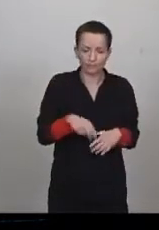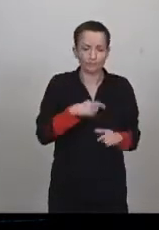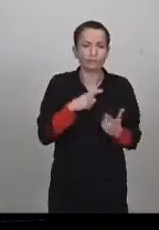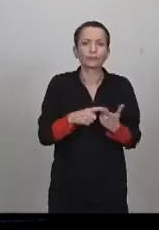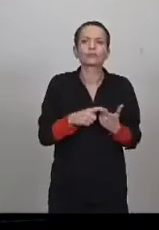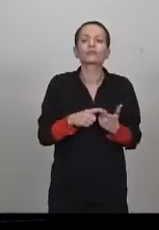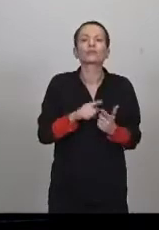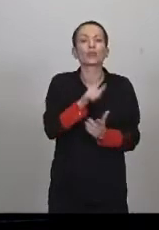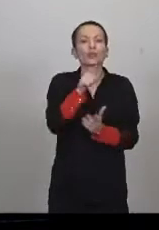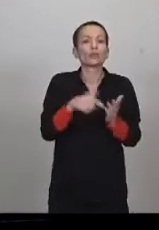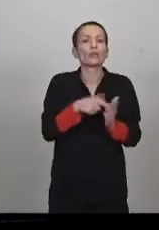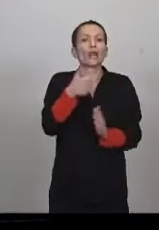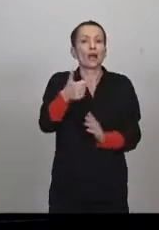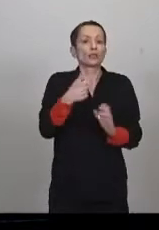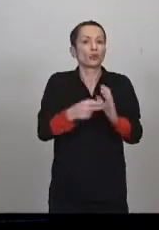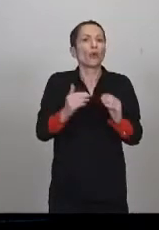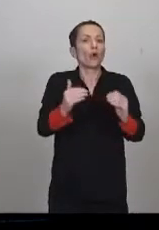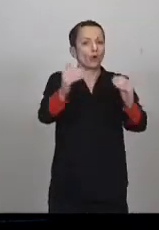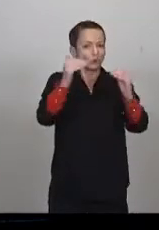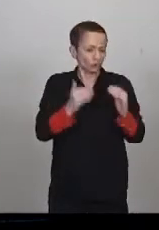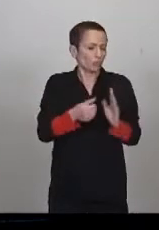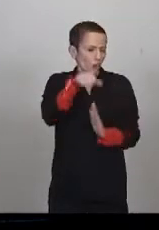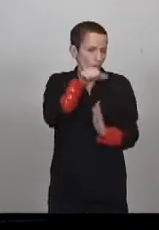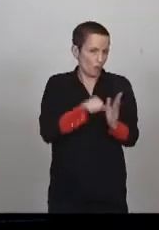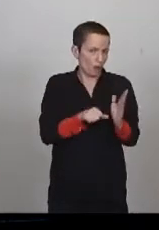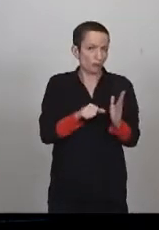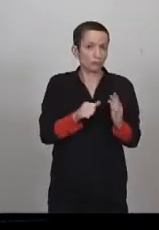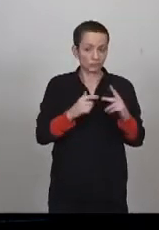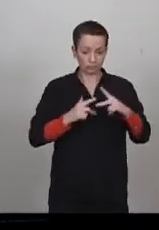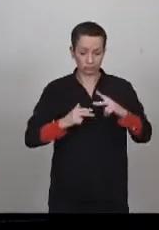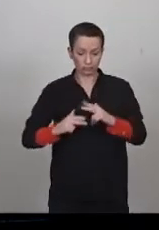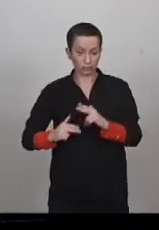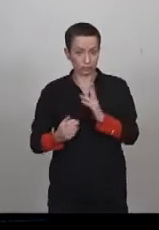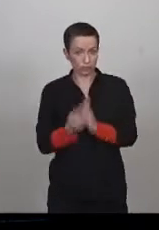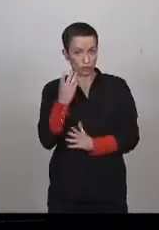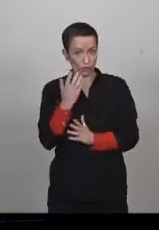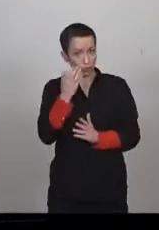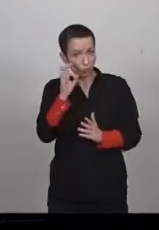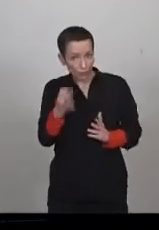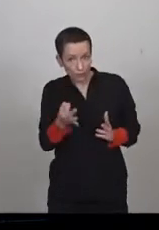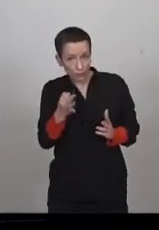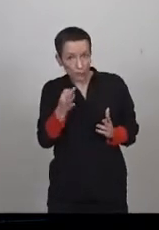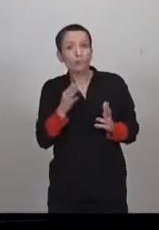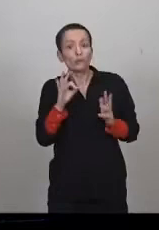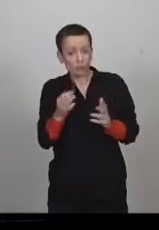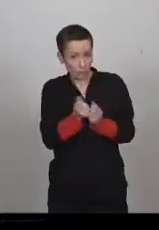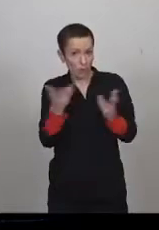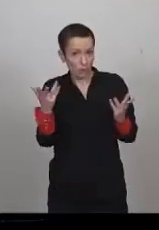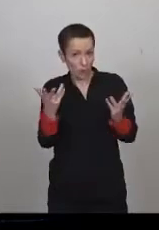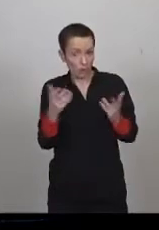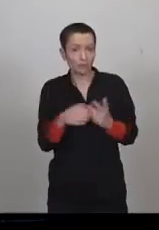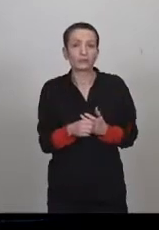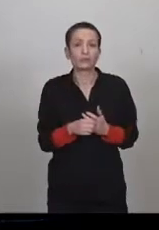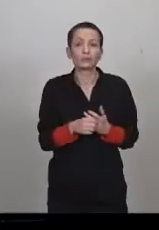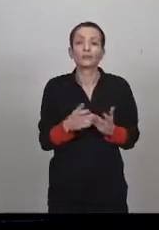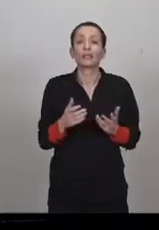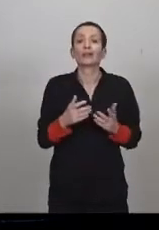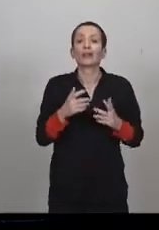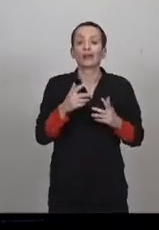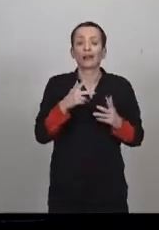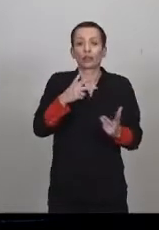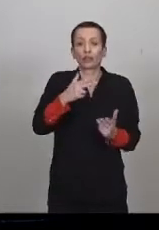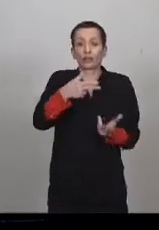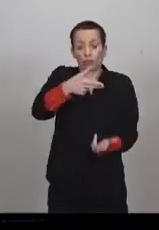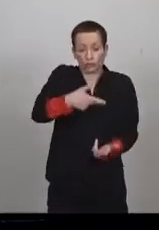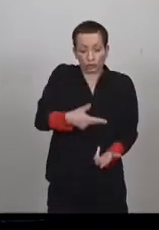de 2001 €, donc, mensuels, de nouvelles tranches sont-elles prévues? Et si oui, avec quel tarif? Et pour les tranches les plus basses,